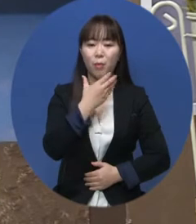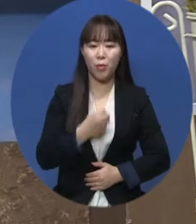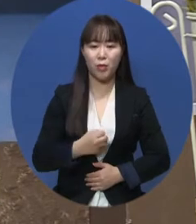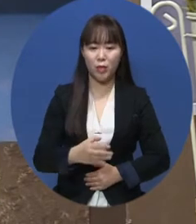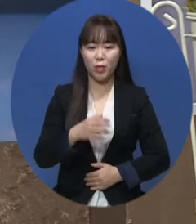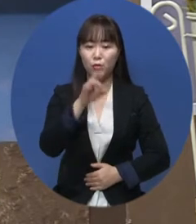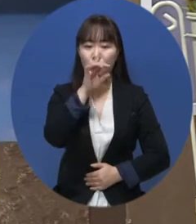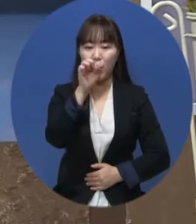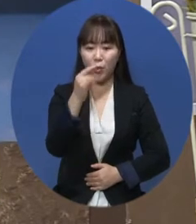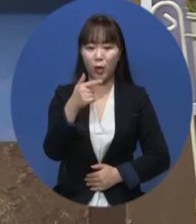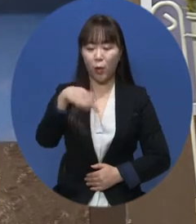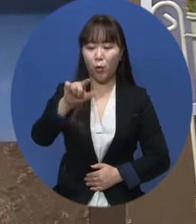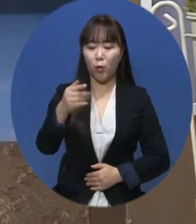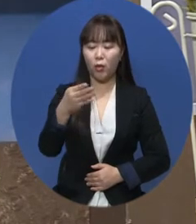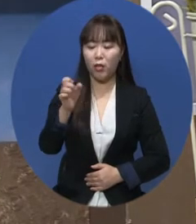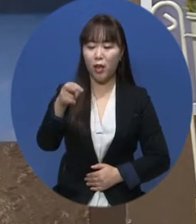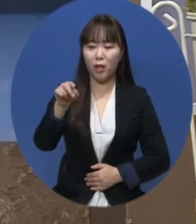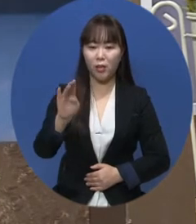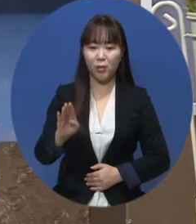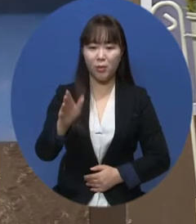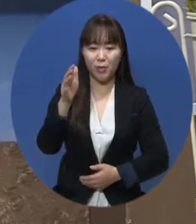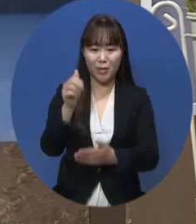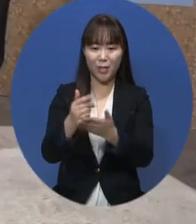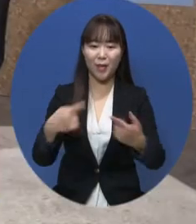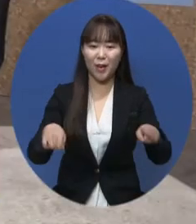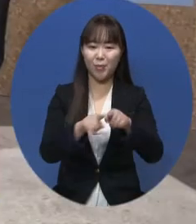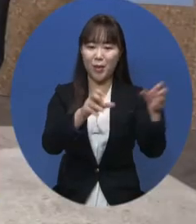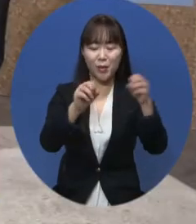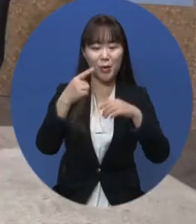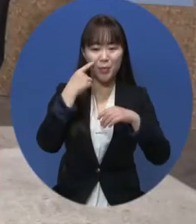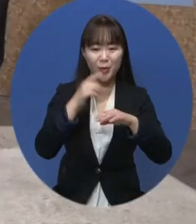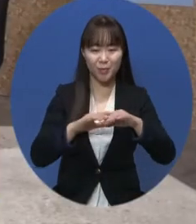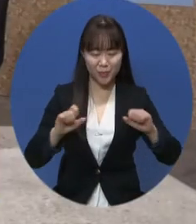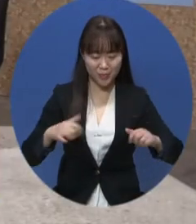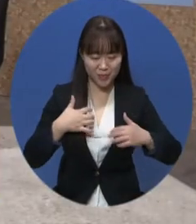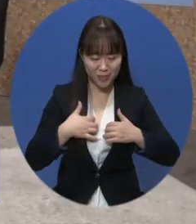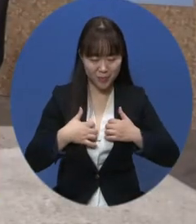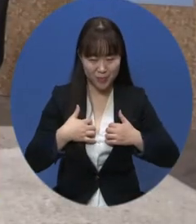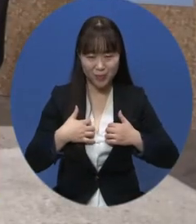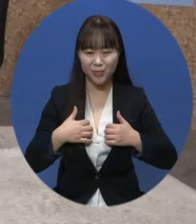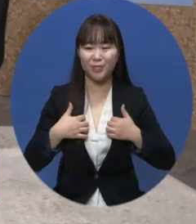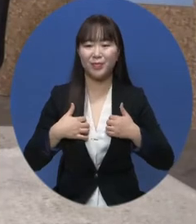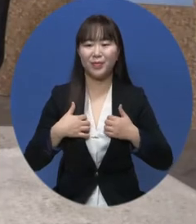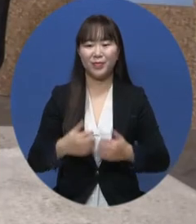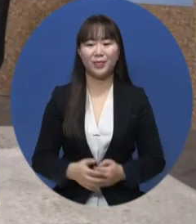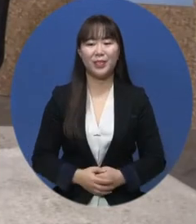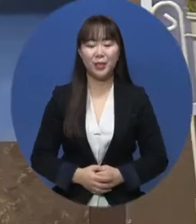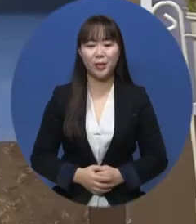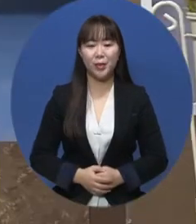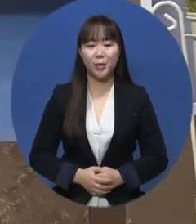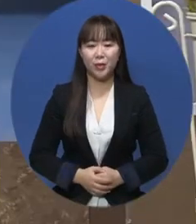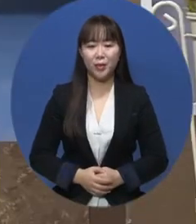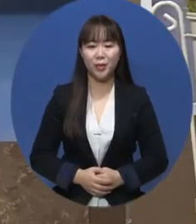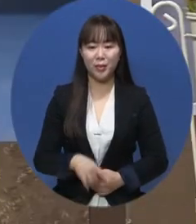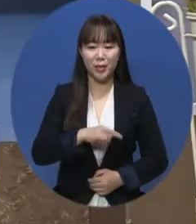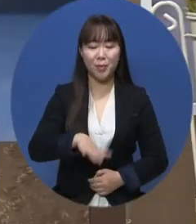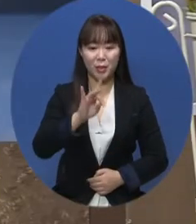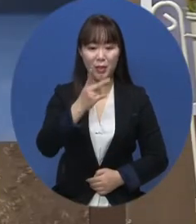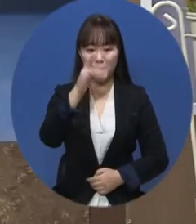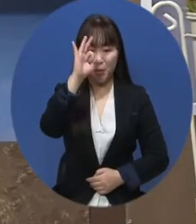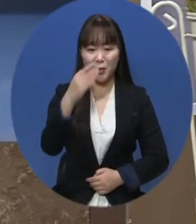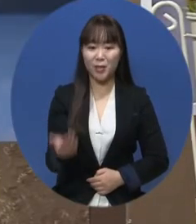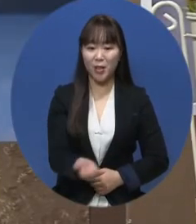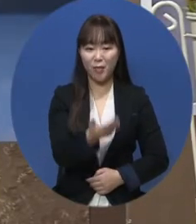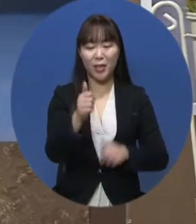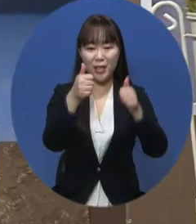한국노인복지중앙회 권태엽 회장님과 함께 이야기 나눠보겠습니다. 회장님 반갑습니다. 네, 반갑습니다. 네, 반갑습니다. 먼저